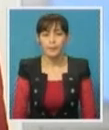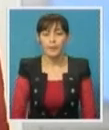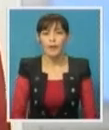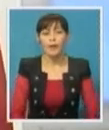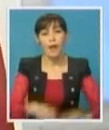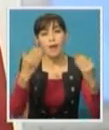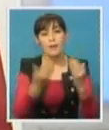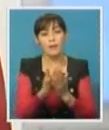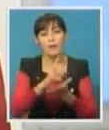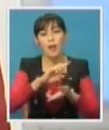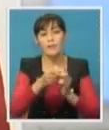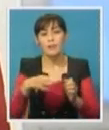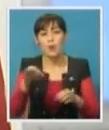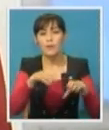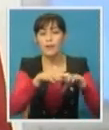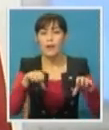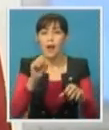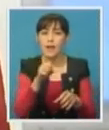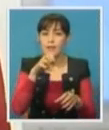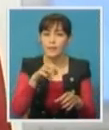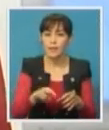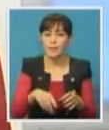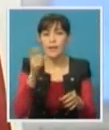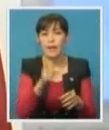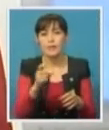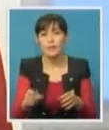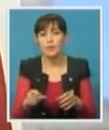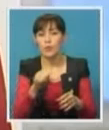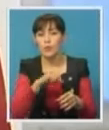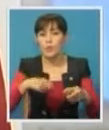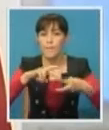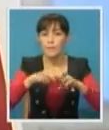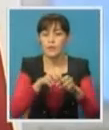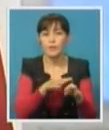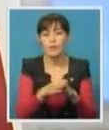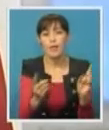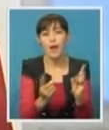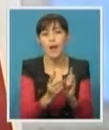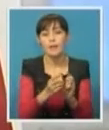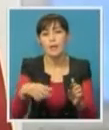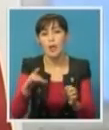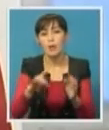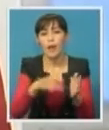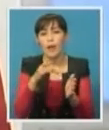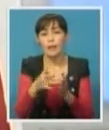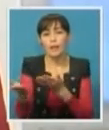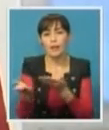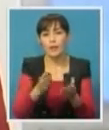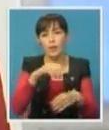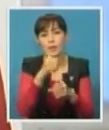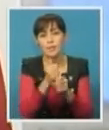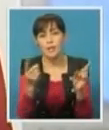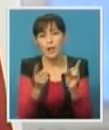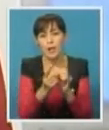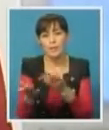Өңір жаңалықтарына ойсамыз. Облыс әкімі Асқар Мырзахметов азаматтарды жеке мәселелер бойынша қабылдады. Аудан қалалардан арнайы өңір басшысының